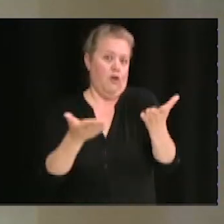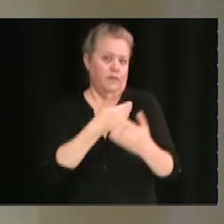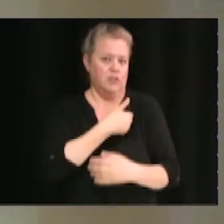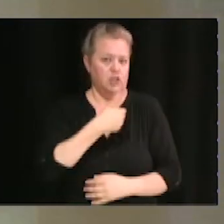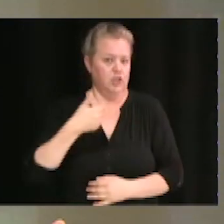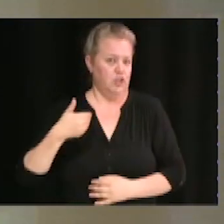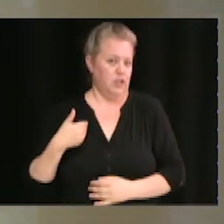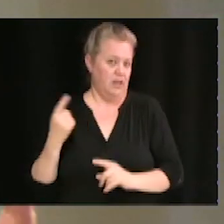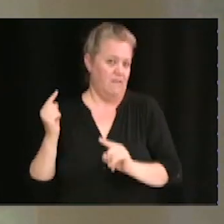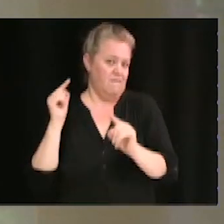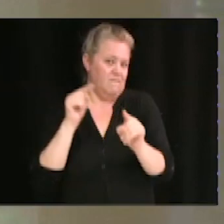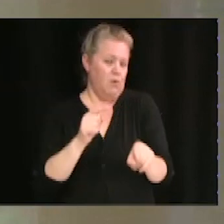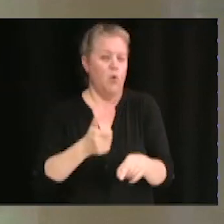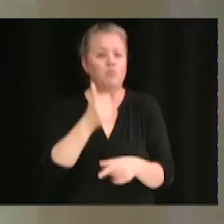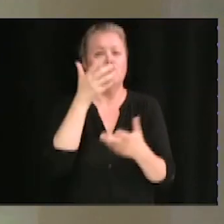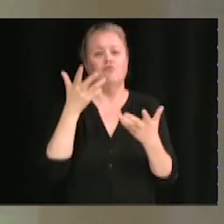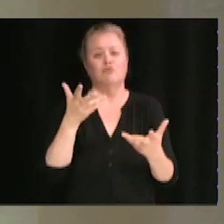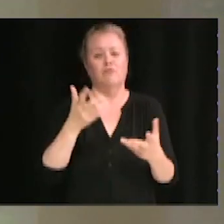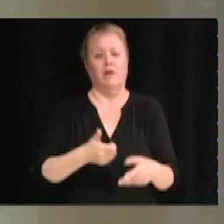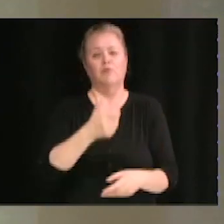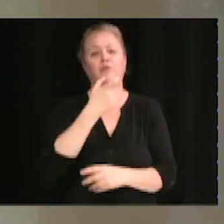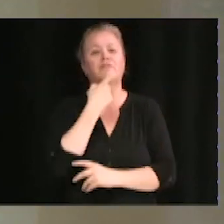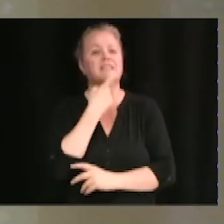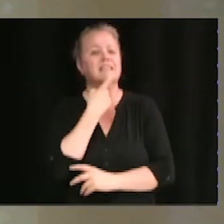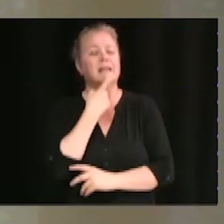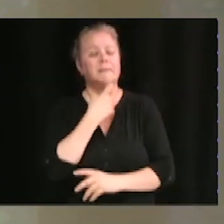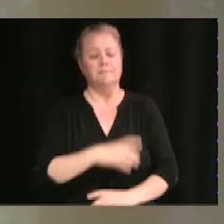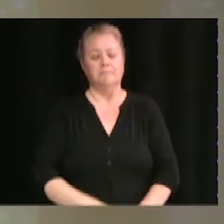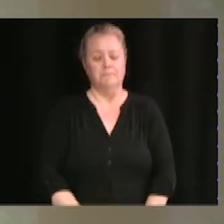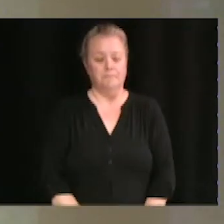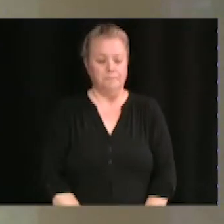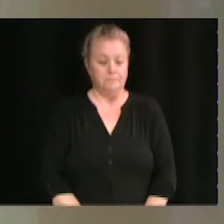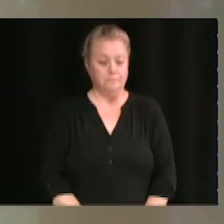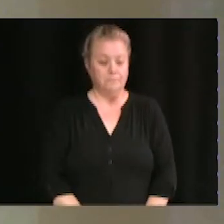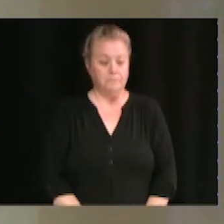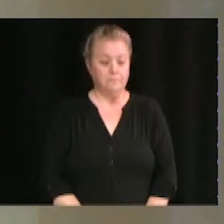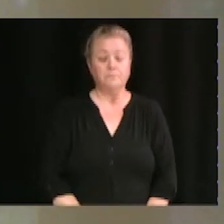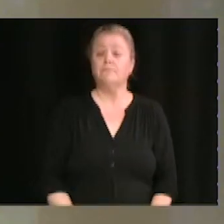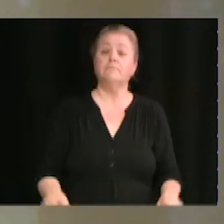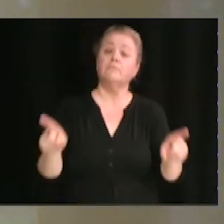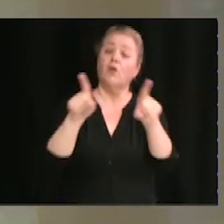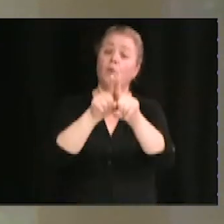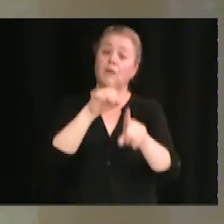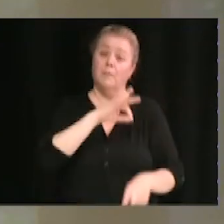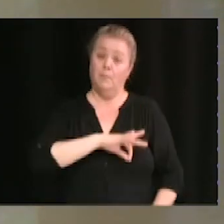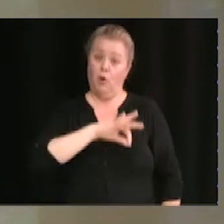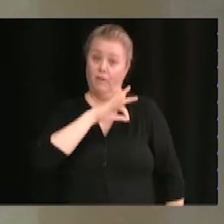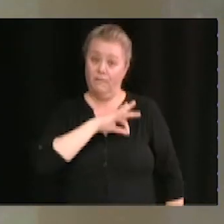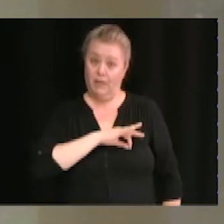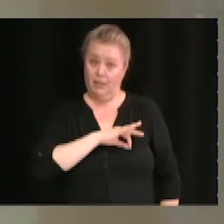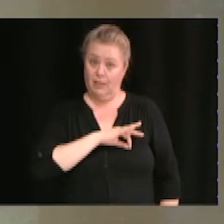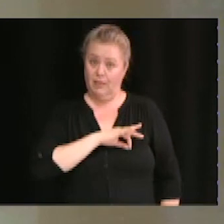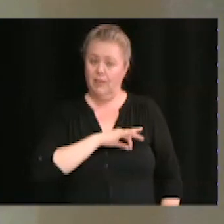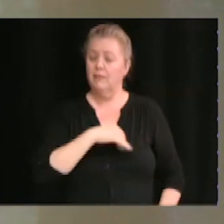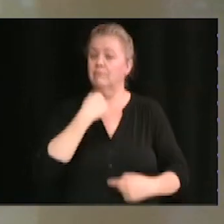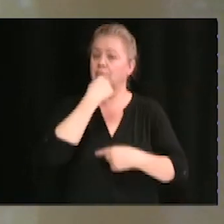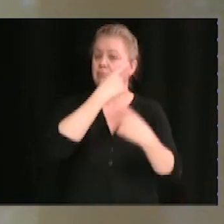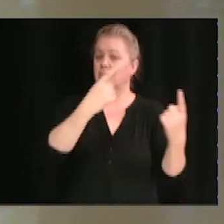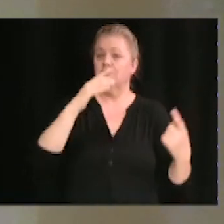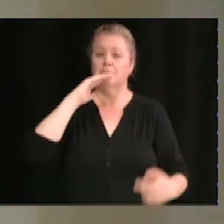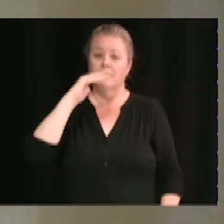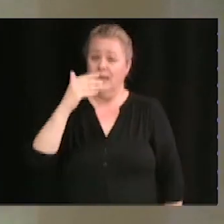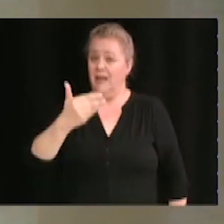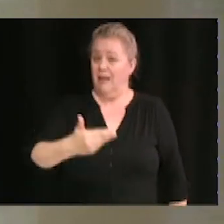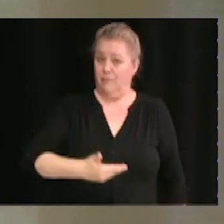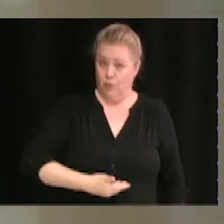plus souvent, plus facilement. Je profite de cette séance également pour souhaiter la bienvenue à huit étudiants et étudiantes de Colomiers